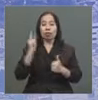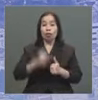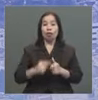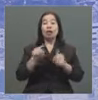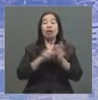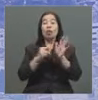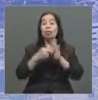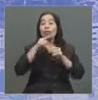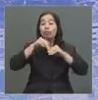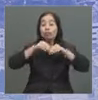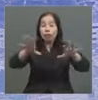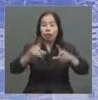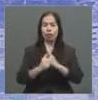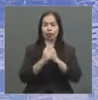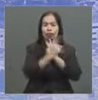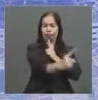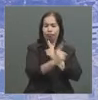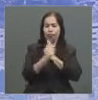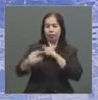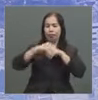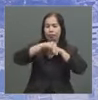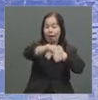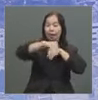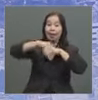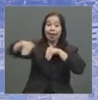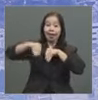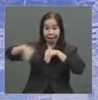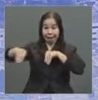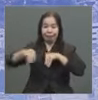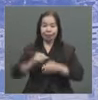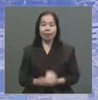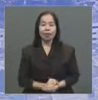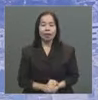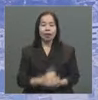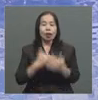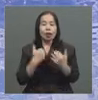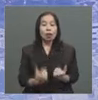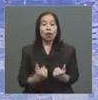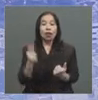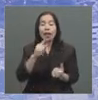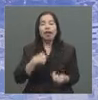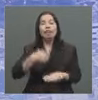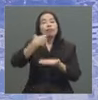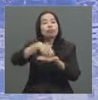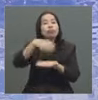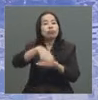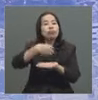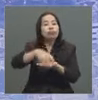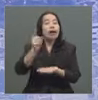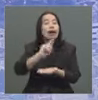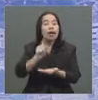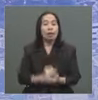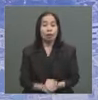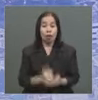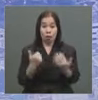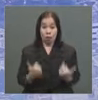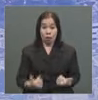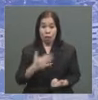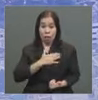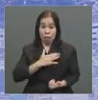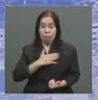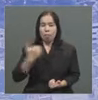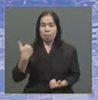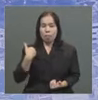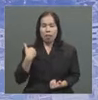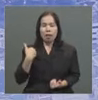นะครับครับวันนี้ขออนุญาตได้นำเสนอสถานการณ์วันนี้ผมมีสถาน